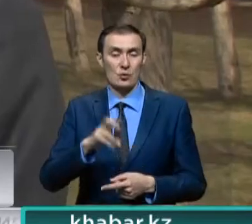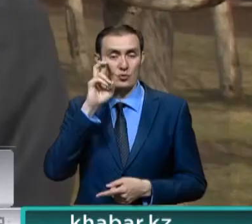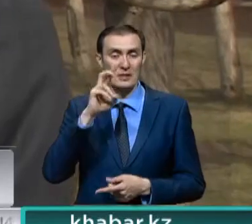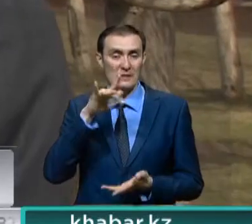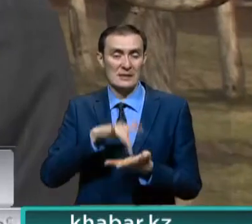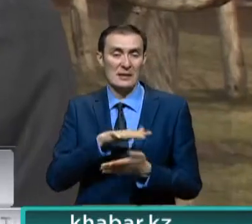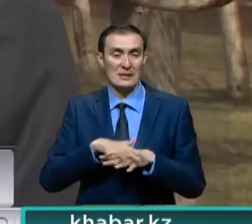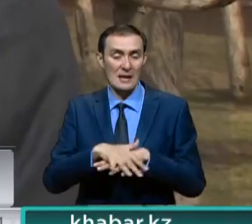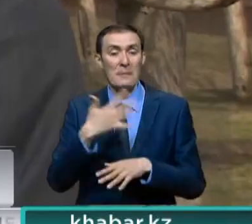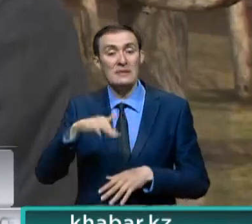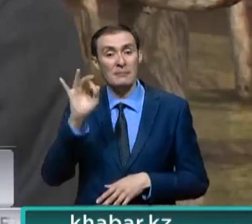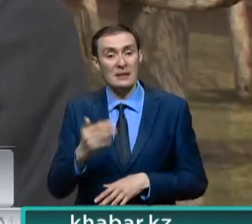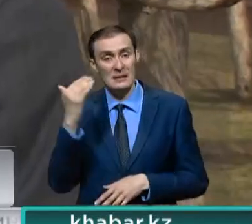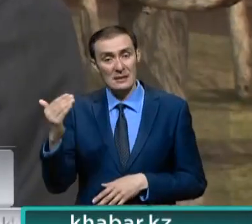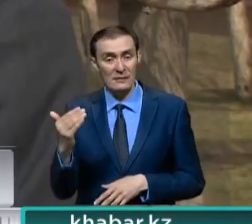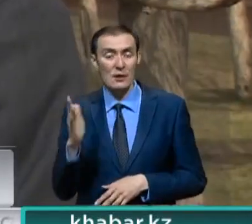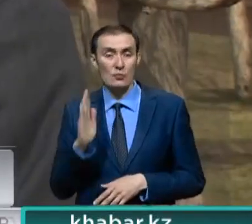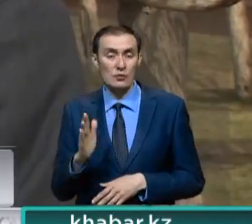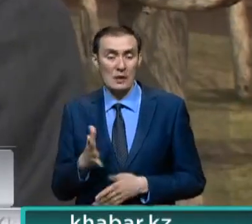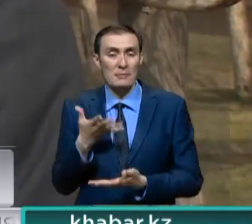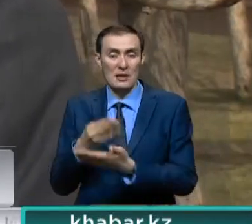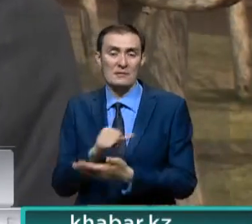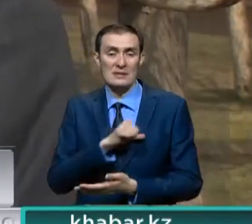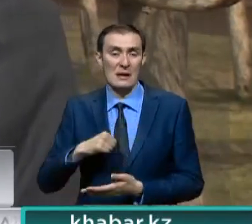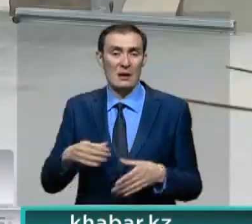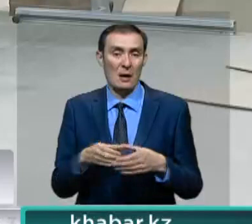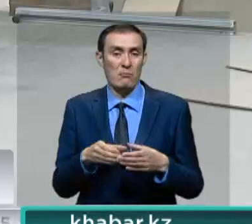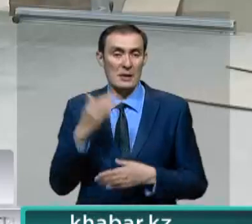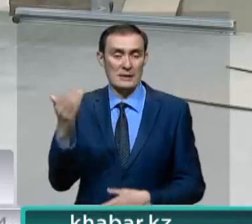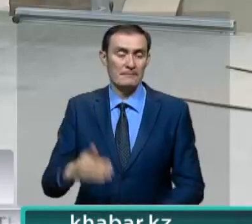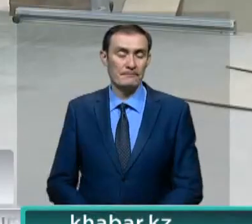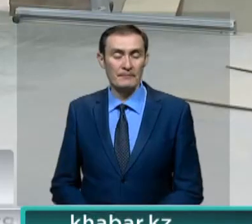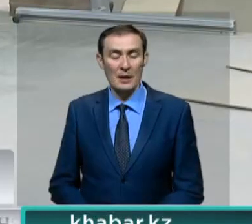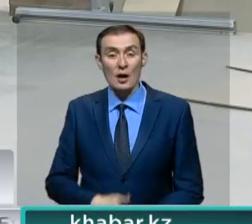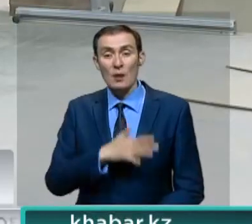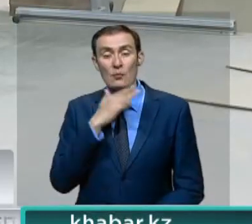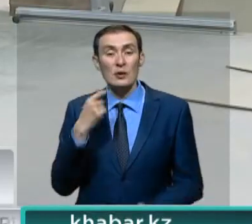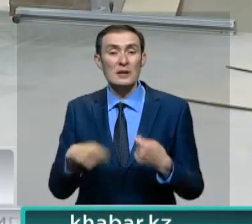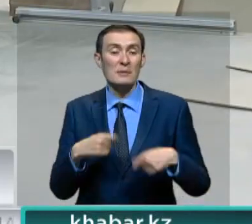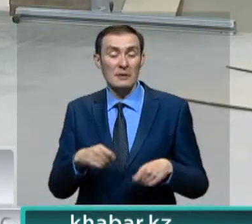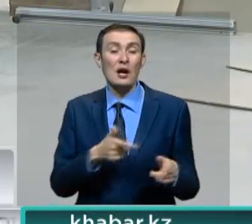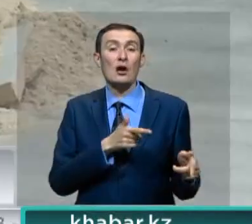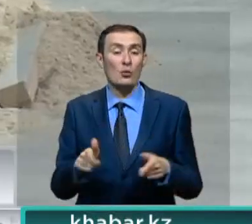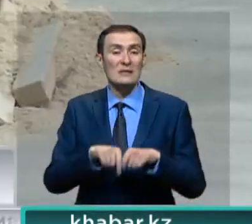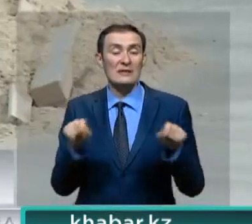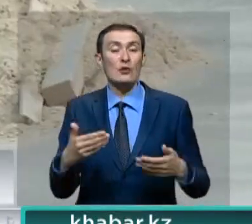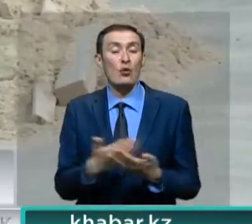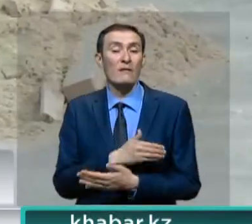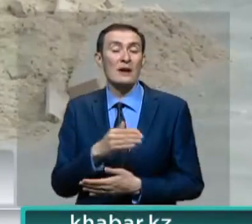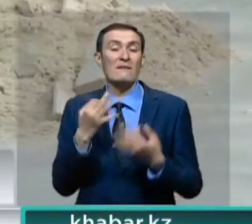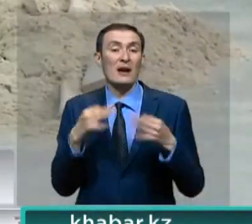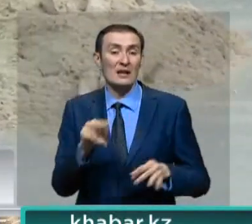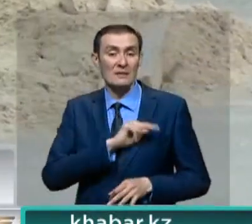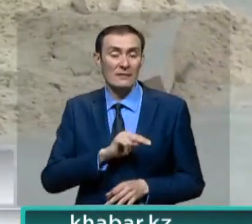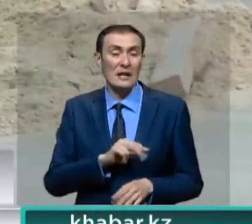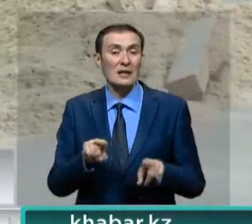населения, 50% будет оплачиваться непосредственно самим работодателем. Многие предприниматели готовы создавать новые вакантные